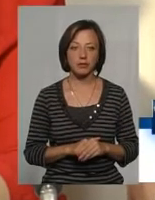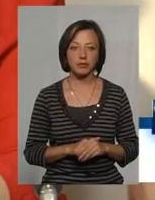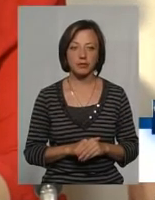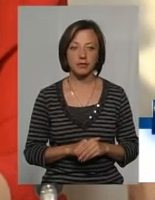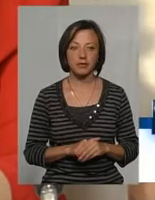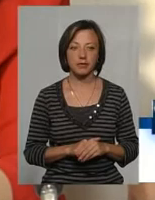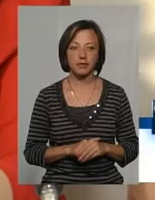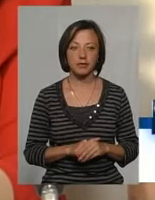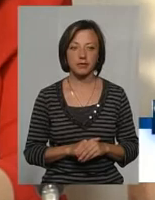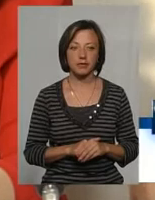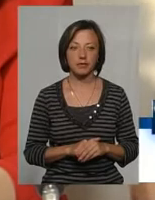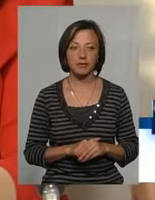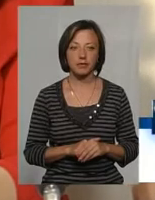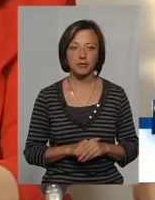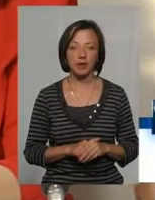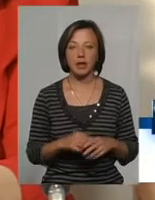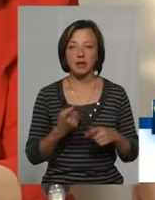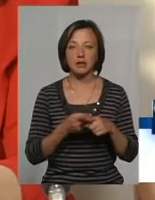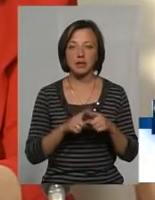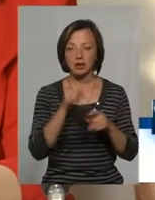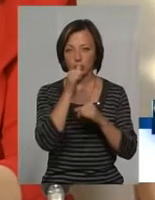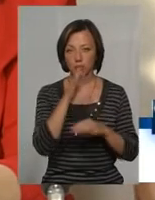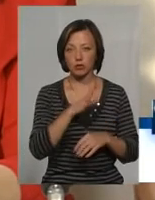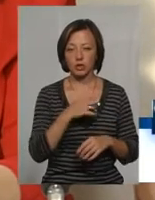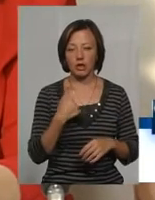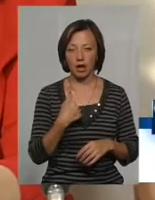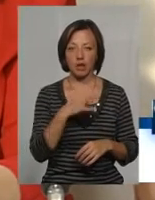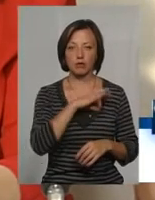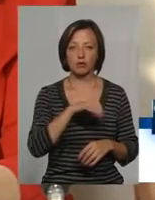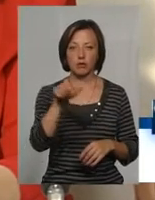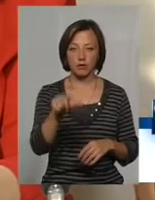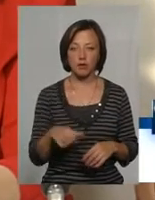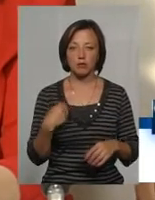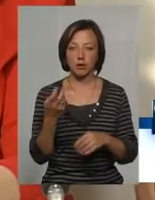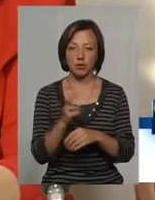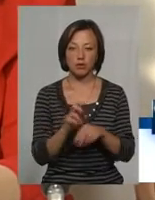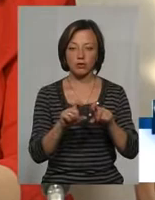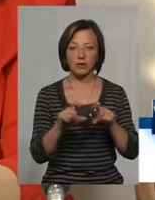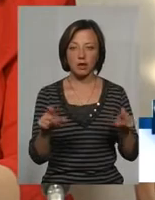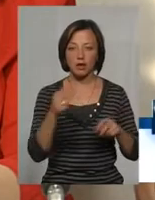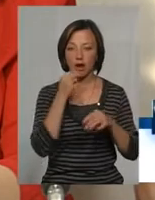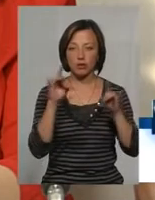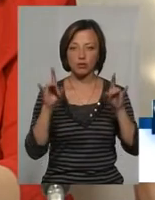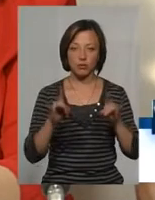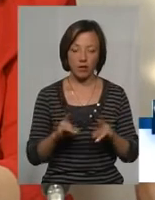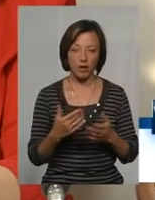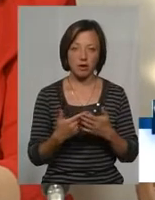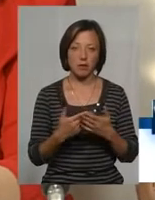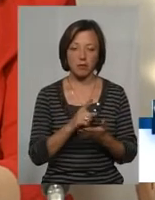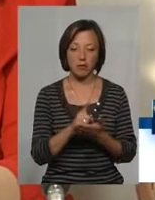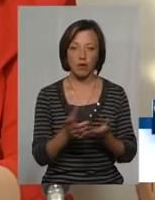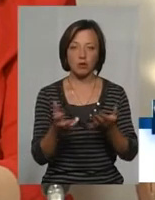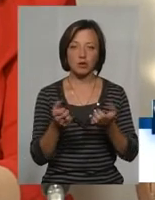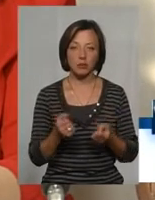Це не може бути. Я споживач, я приходжу в заклад громадського харчування і маю